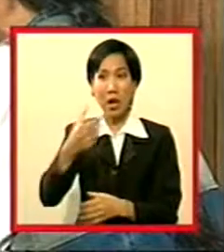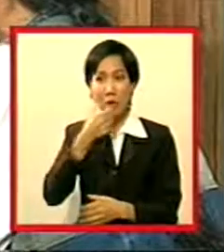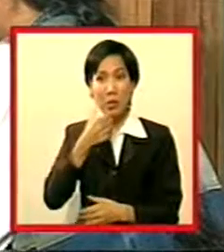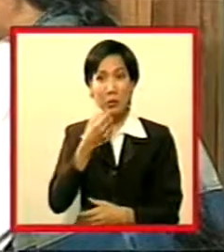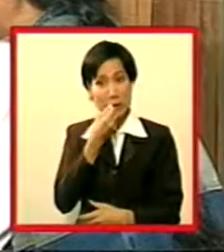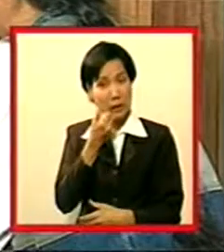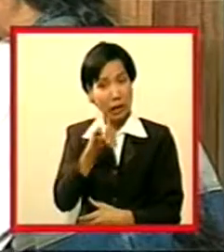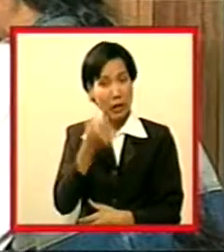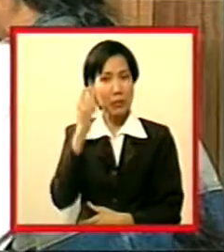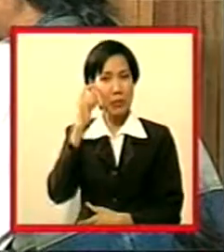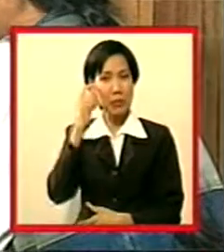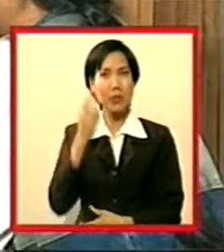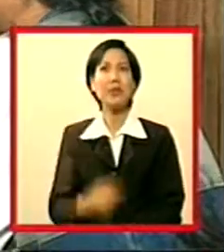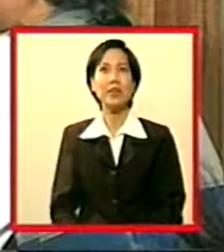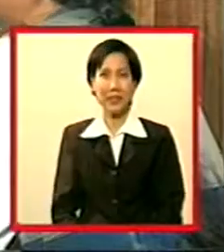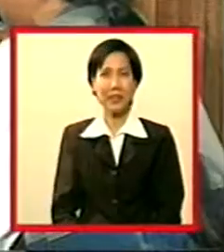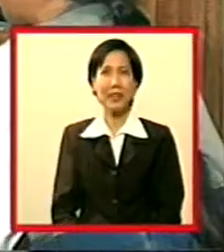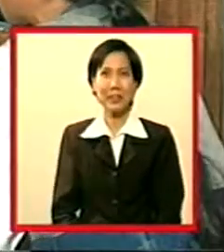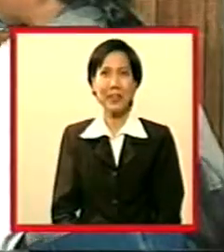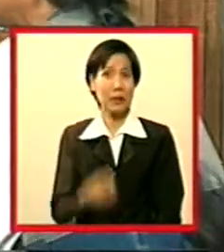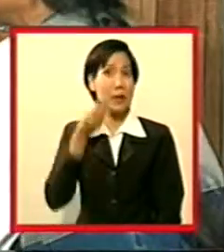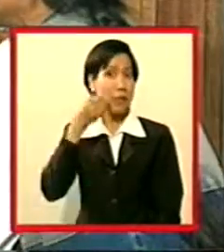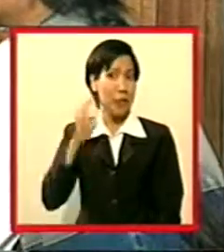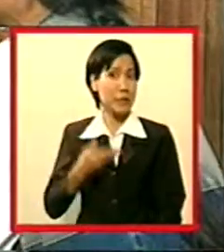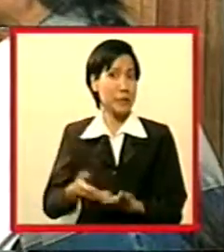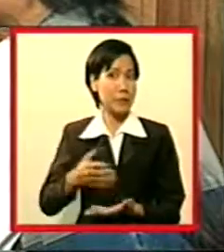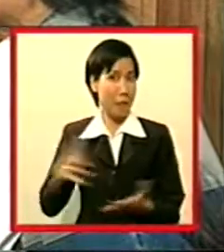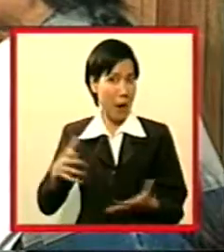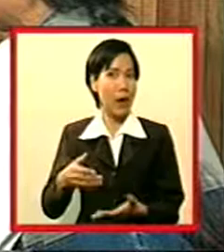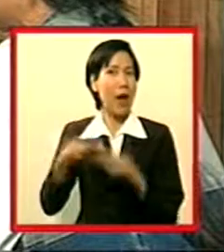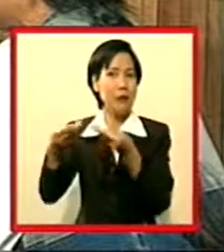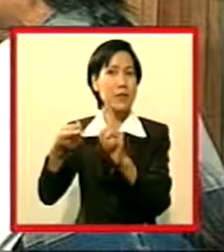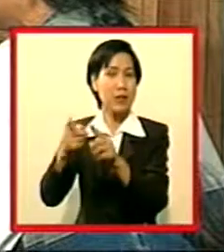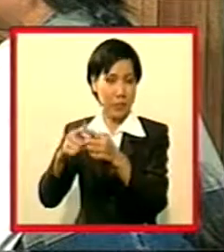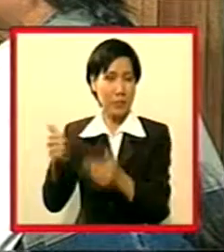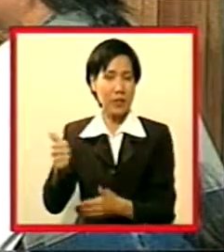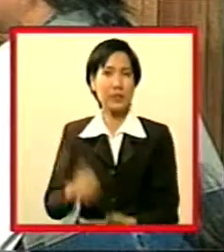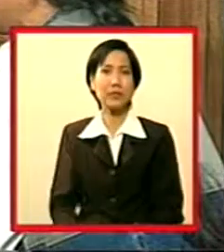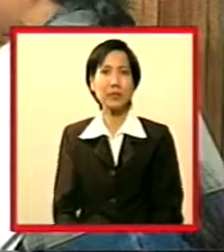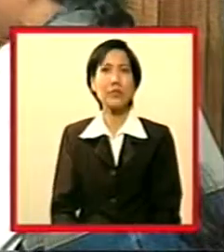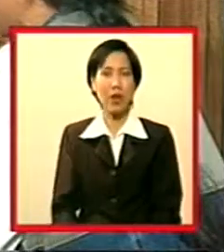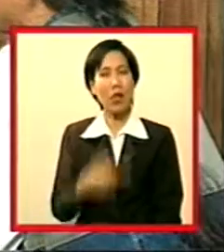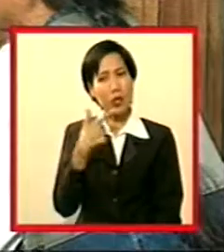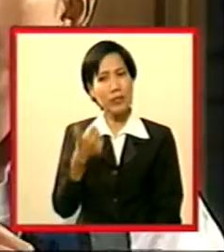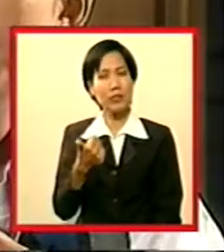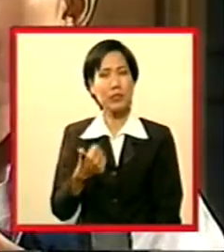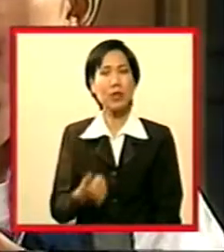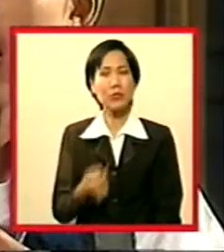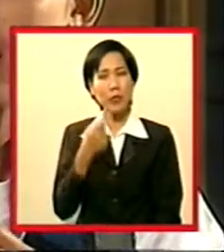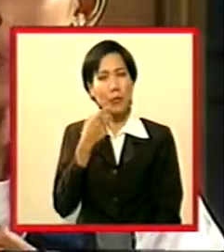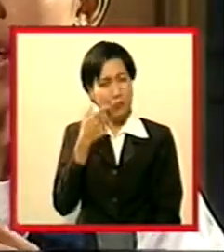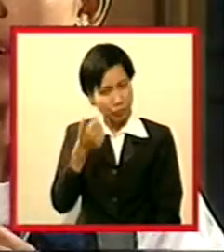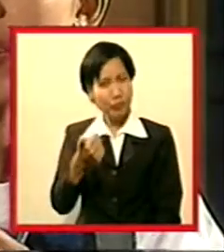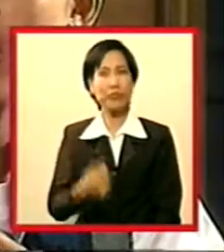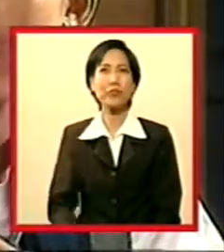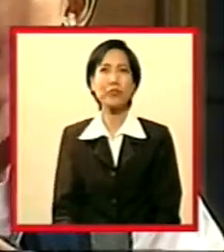บได้ด้วยเออเดี๋ยวตอนกลับนะเดี๋ยวซื้อไปเยอะๆเลยเอาไปฝากเพื่อนดีไหมพี ่ดีของเขาก็อร่อยดีเหมือนกันนะร